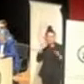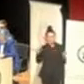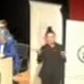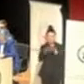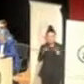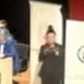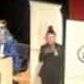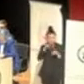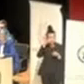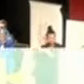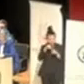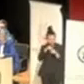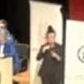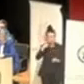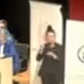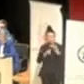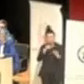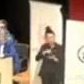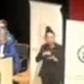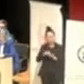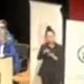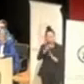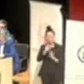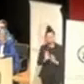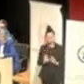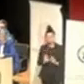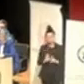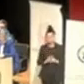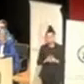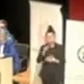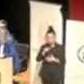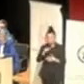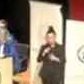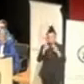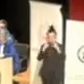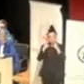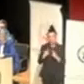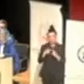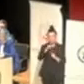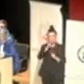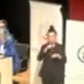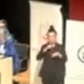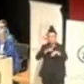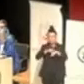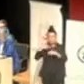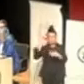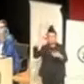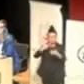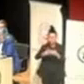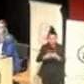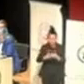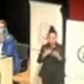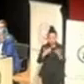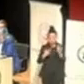amacıyla çalışmalar yürütmekteyiz. Bu kapsamda son yıllarda teknolojik gelişmeler